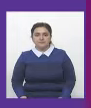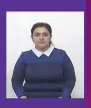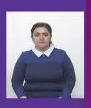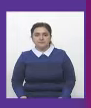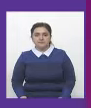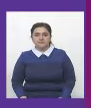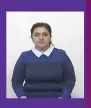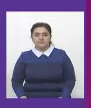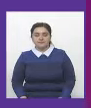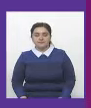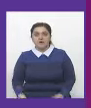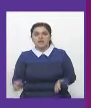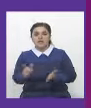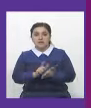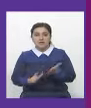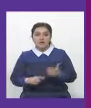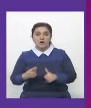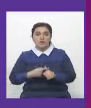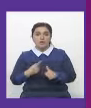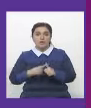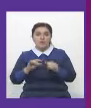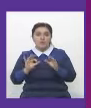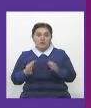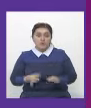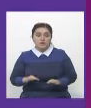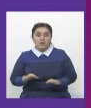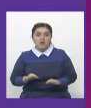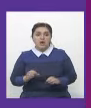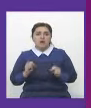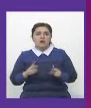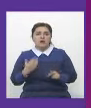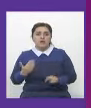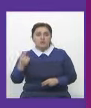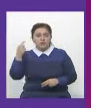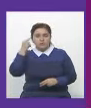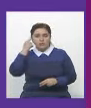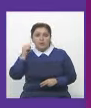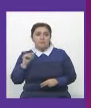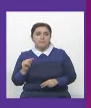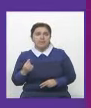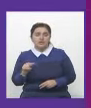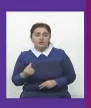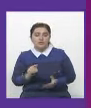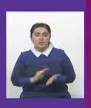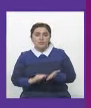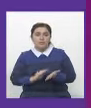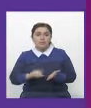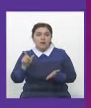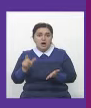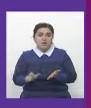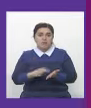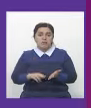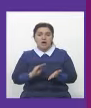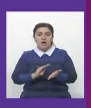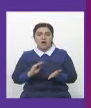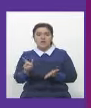прекрасного. Стихотворение называется «Осень». Как вы считаете, почему поэт